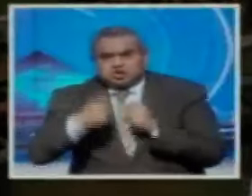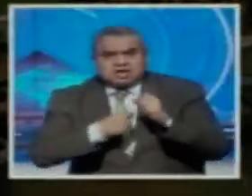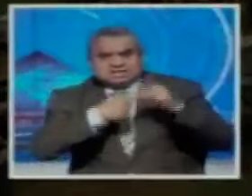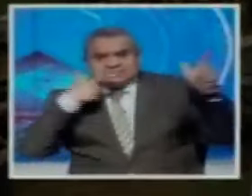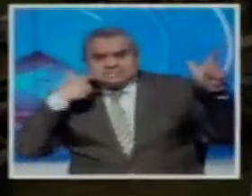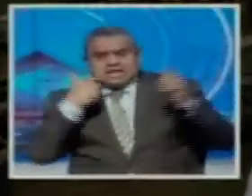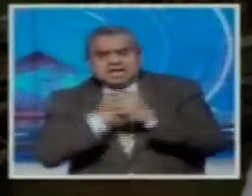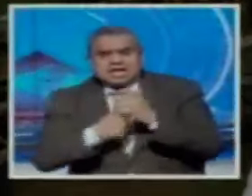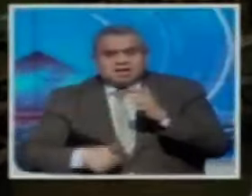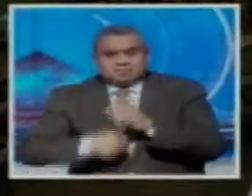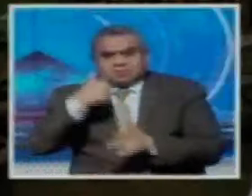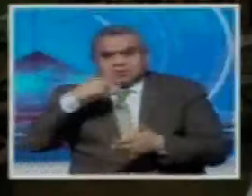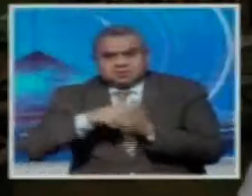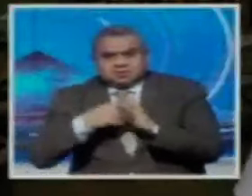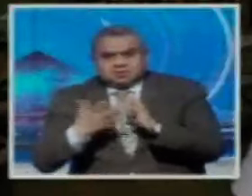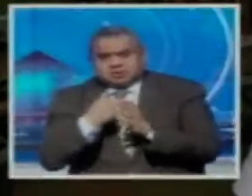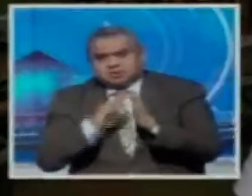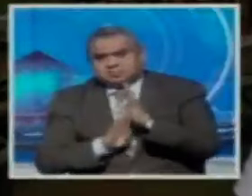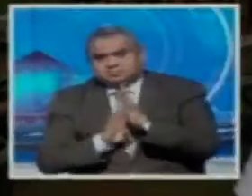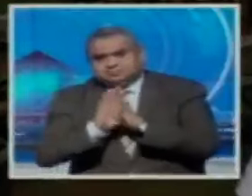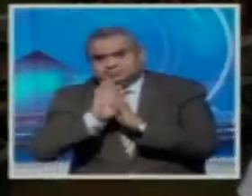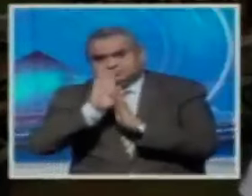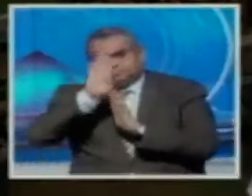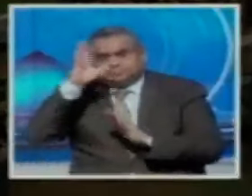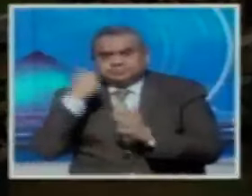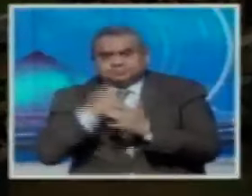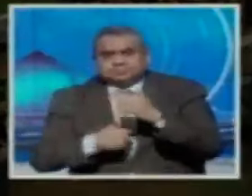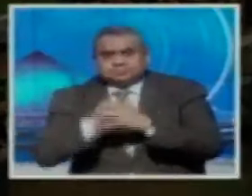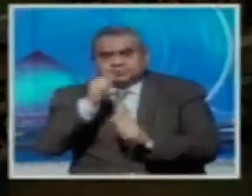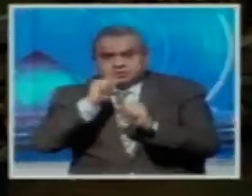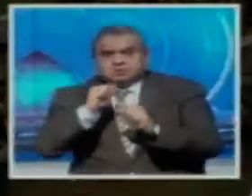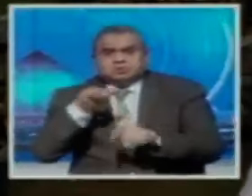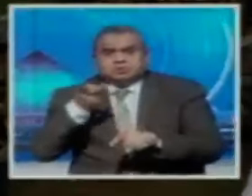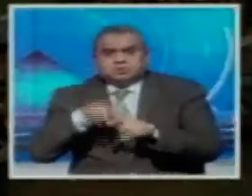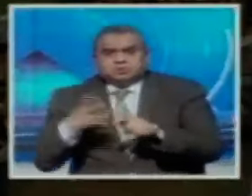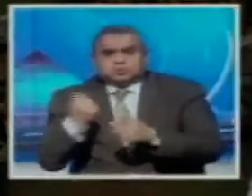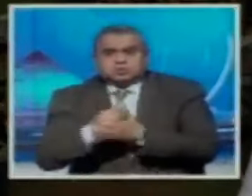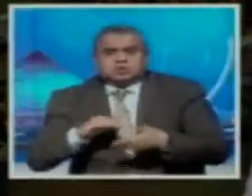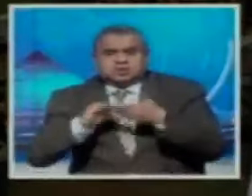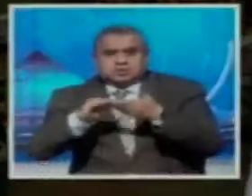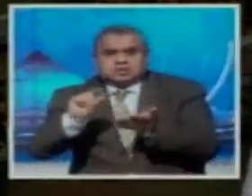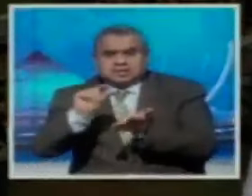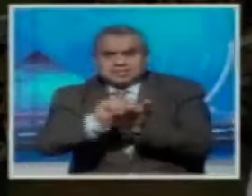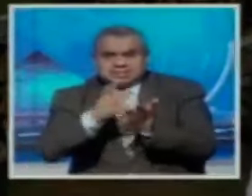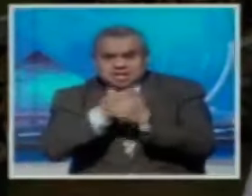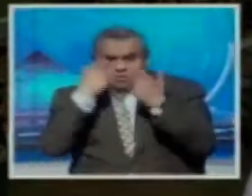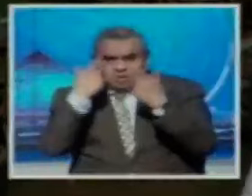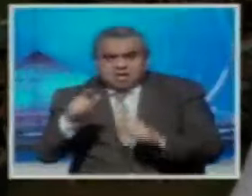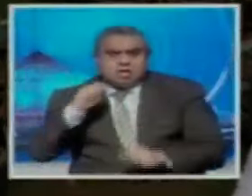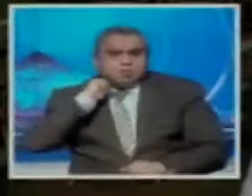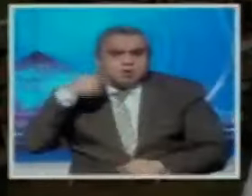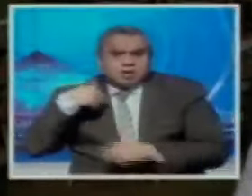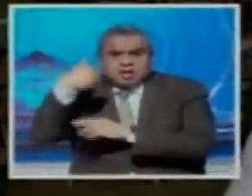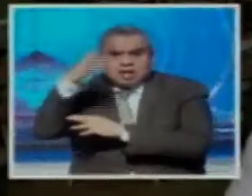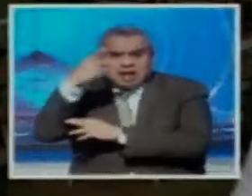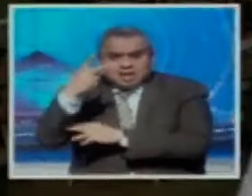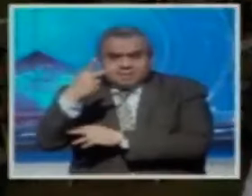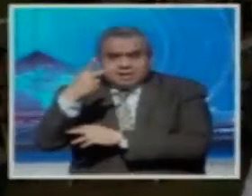والحراك الثقافي في مدينة العالمين الجديدة، طبعا بخلاف ما قدمته الدولة لتطوير مدينة العالمين والعمران